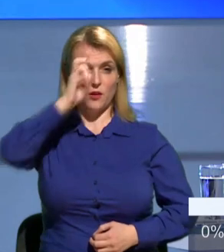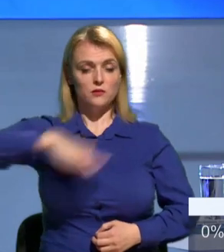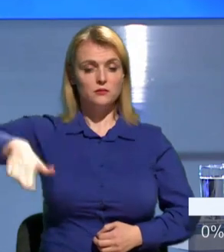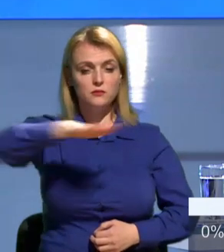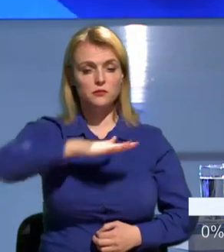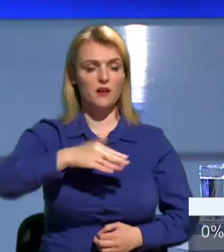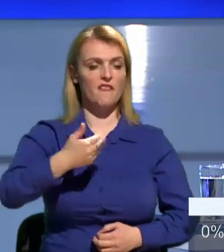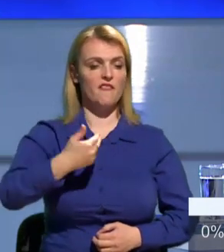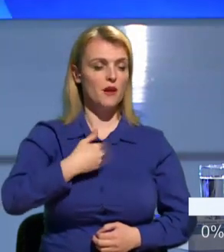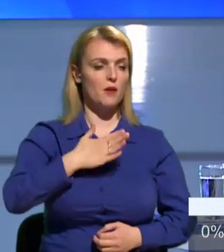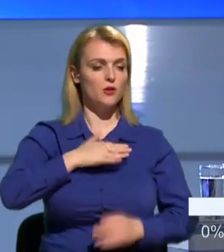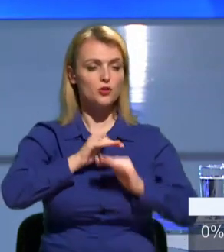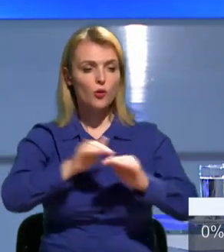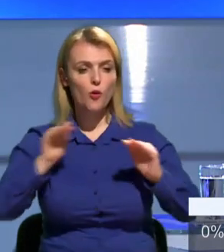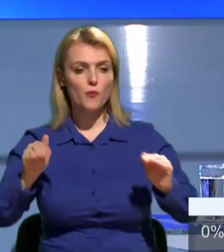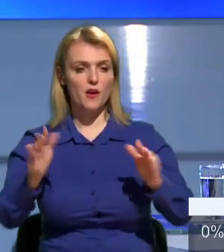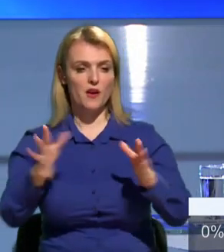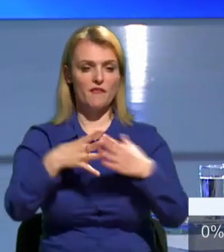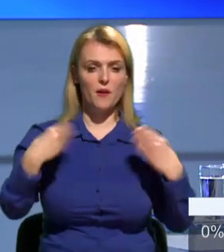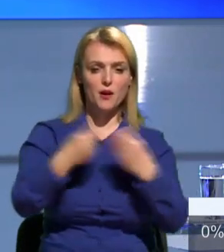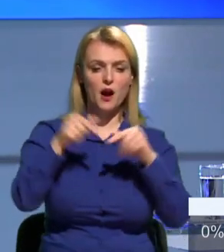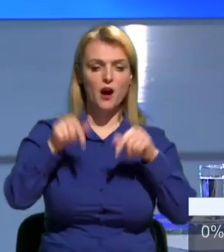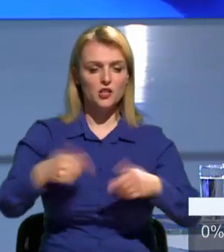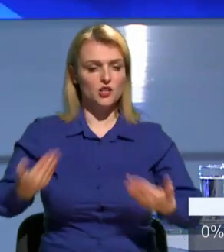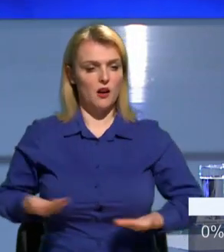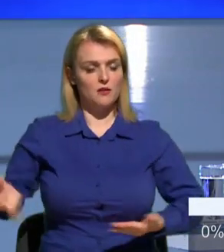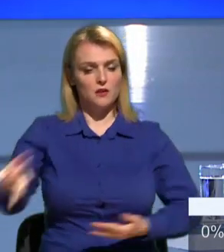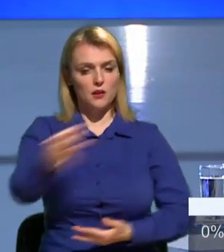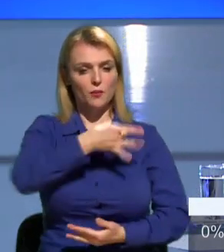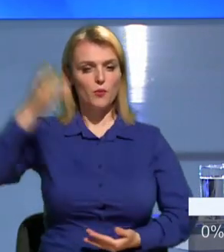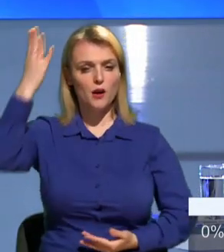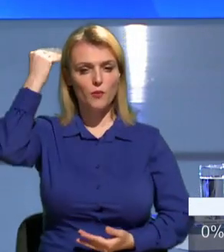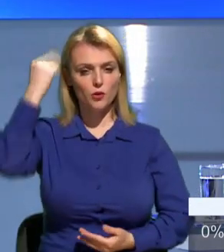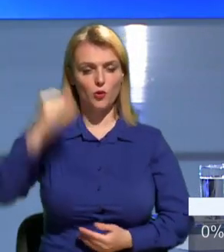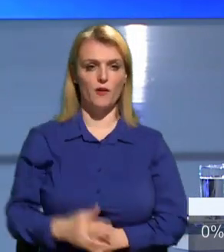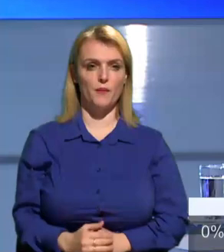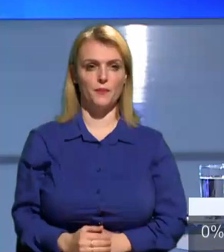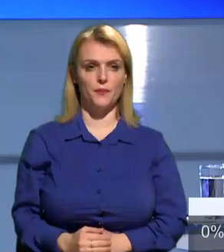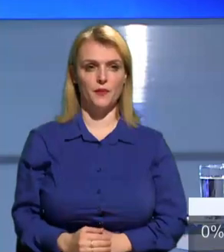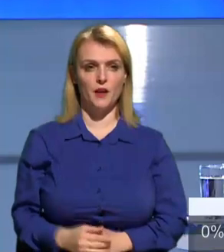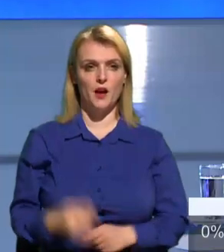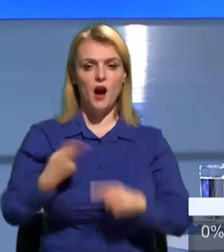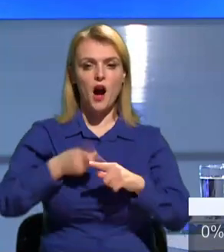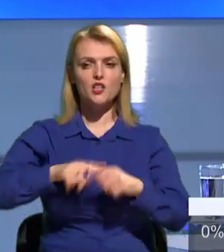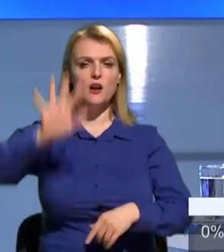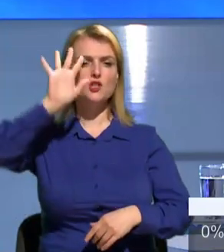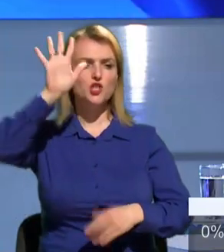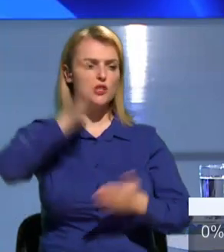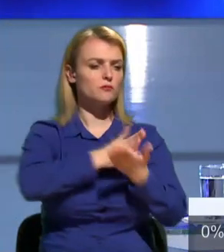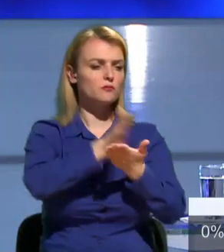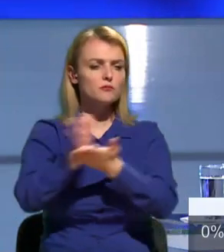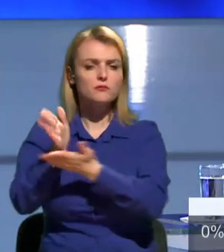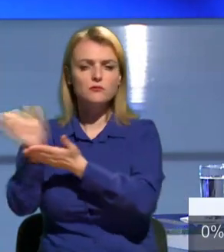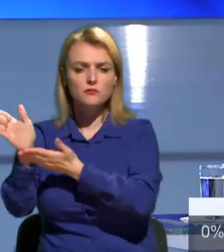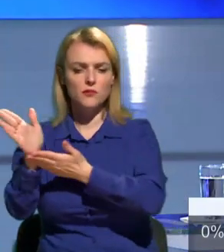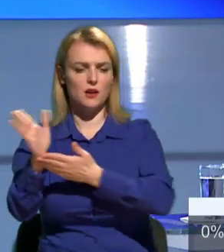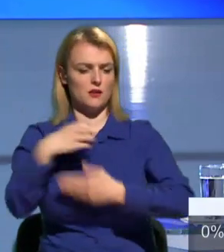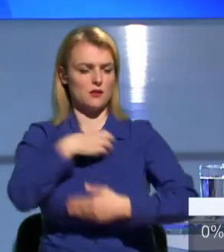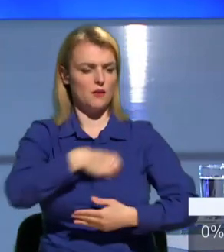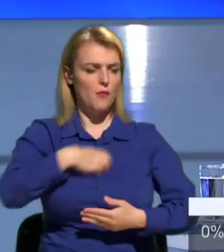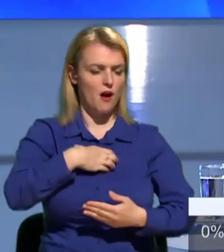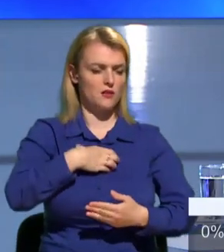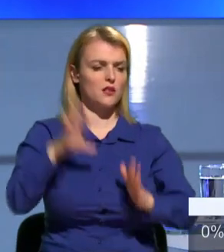Noi vrem ca copiii noștri, familia, să trăiască aici, în Republica Moldova. Acele 5 priorități de bază care se referă și la grijă